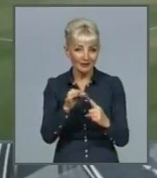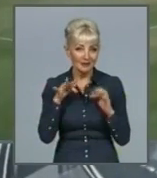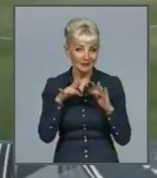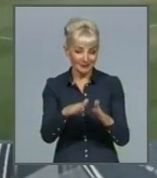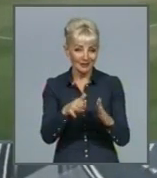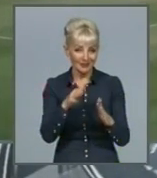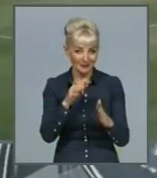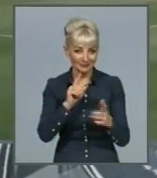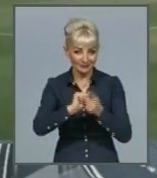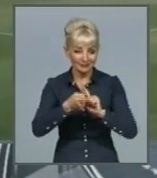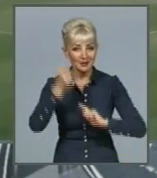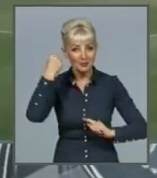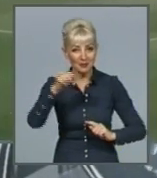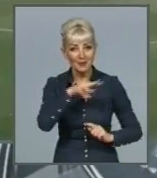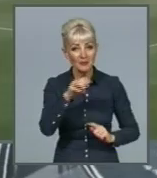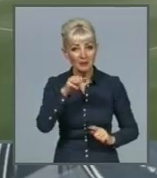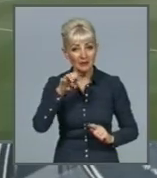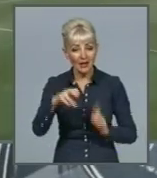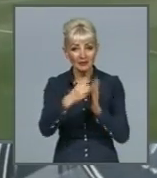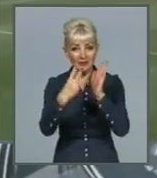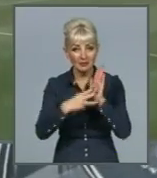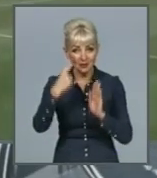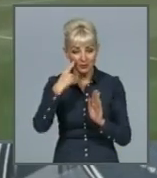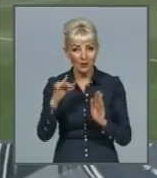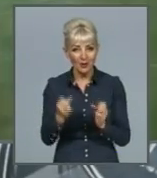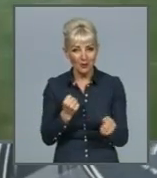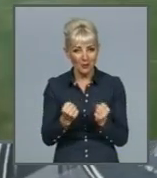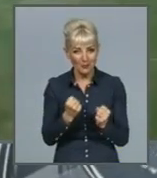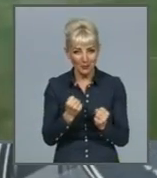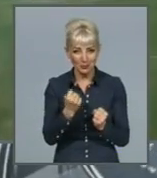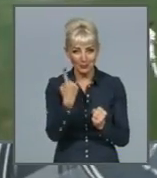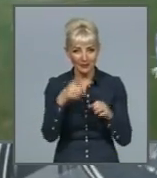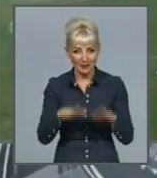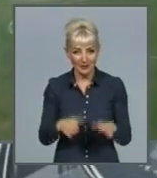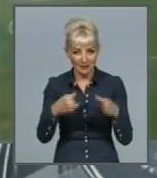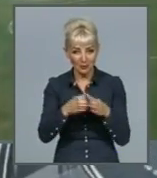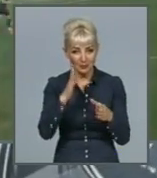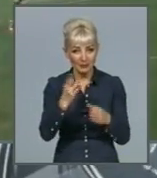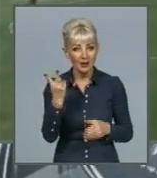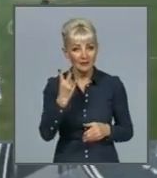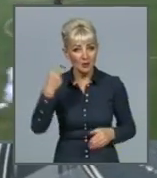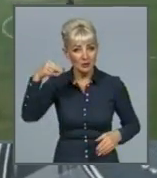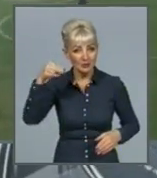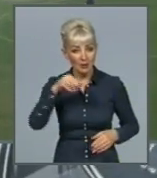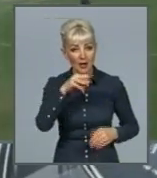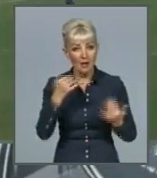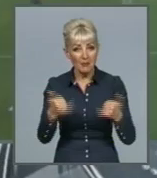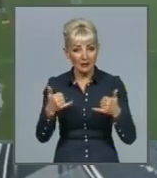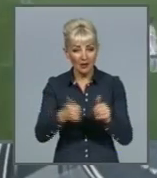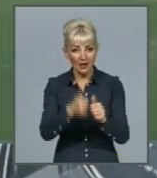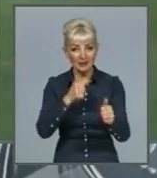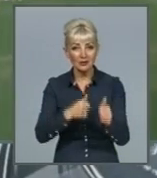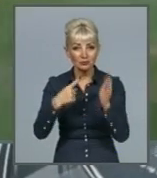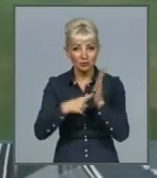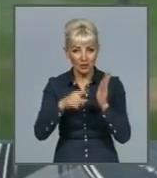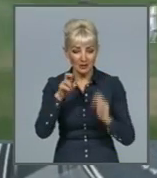«Металл» набрал 18 очков и упрочил лидерство в группе «Б». Следующий вторым запорожский «Металлург» отстает на 6 турнирных баллов.